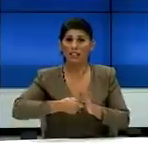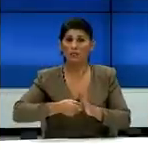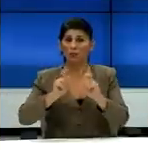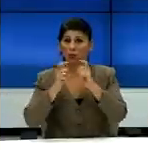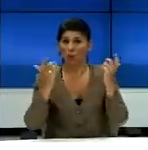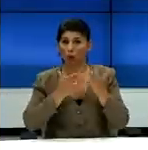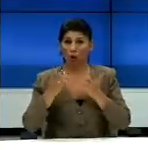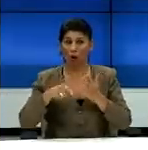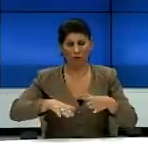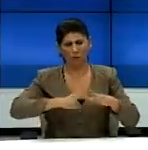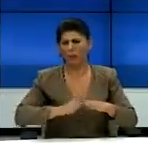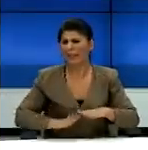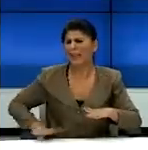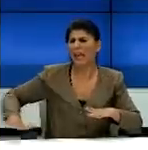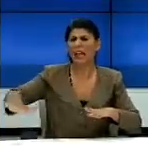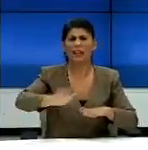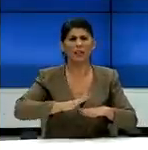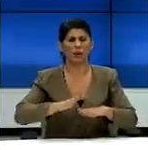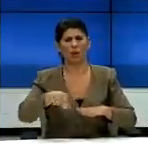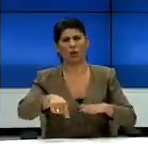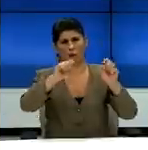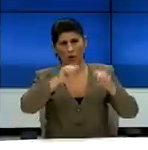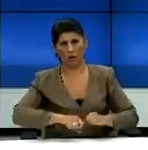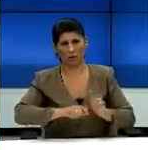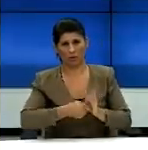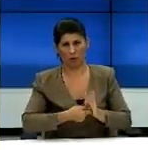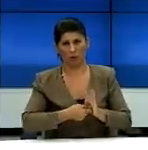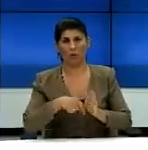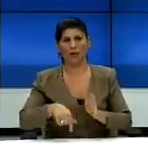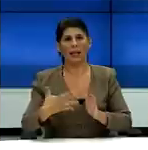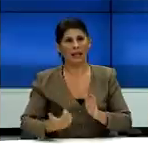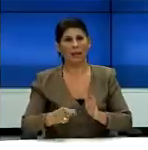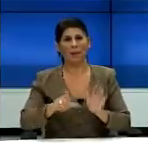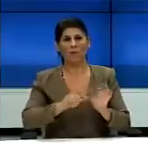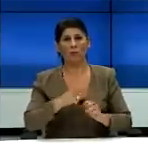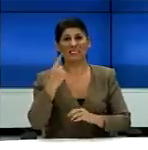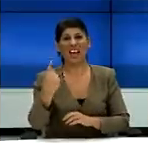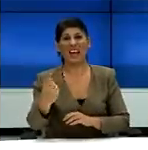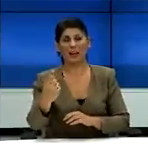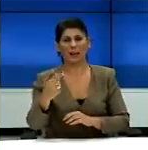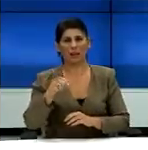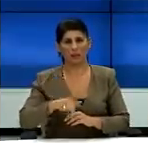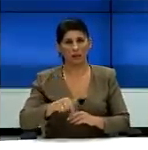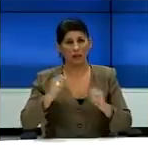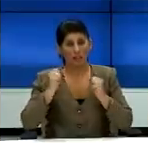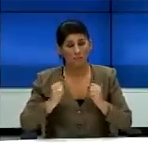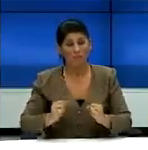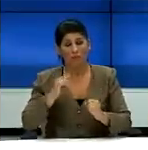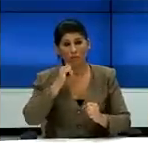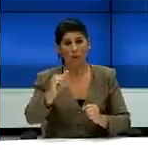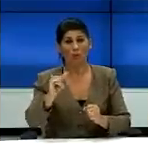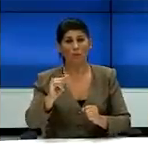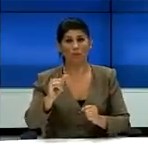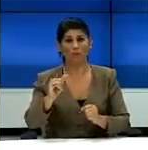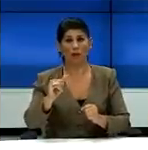δηλαδή, είχαμε 71 κρούσματα ημερησίως. Σήμερα έχουμε σταθερά τριψήφιο αριθμό και πολύ